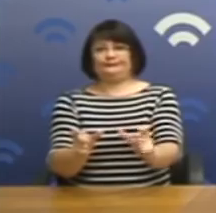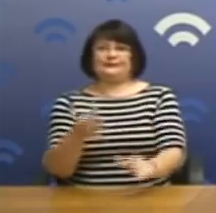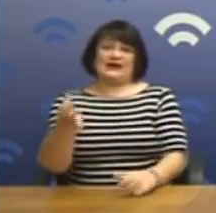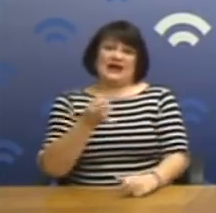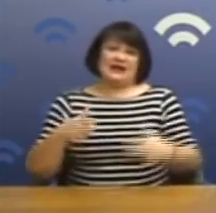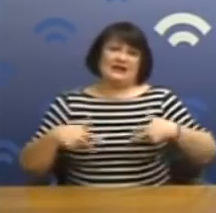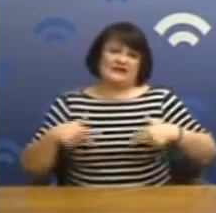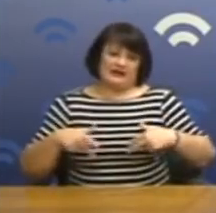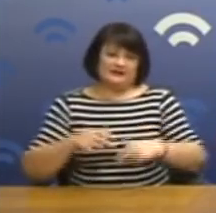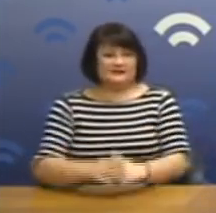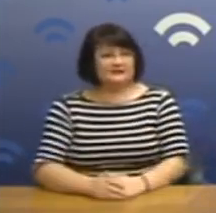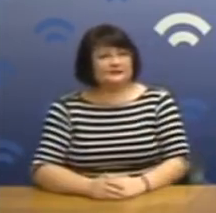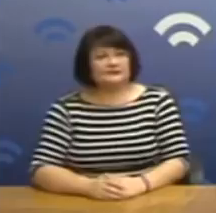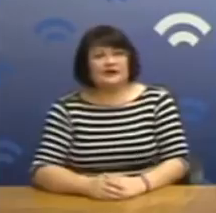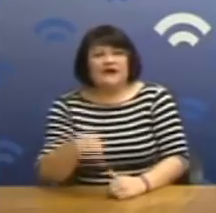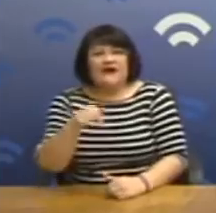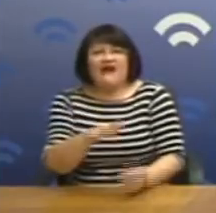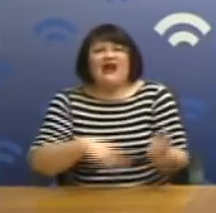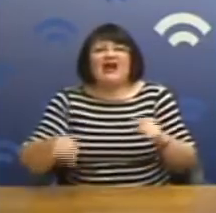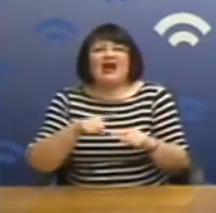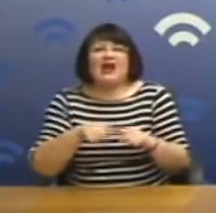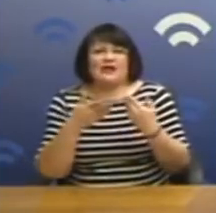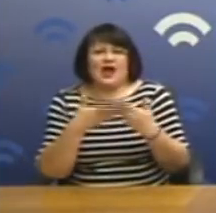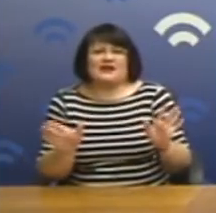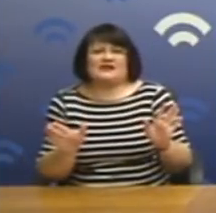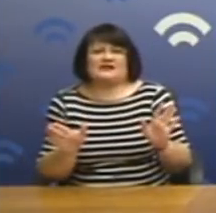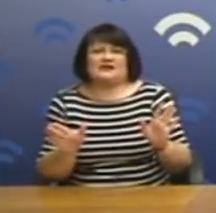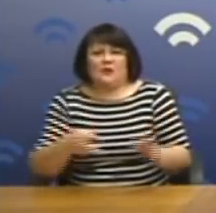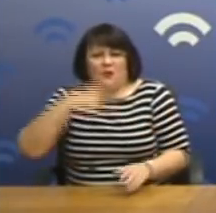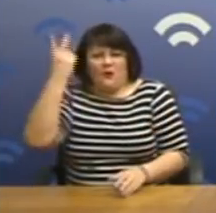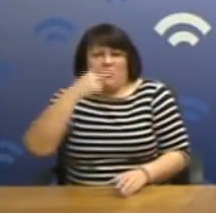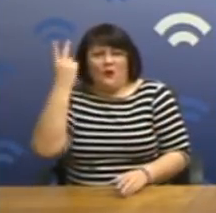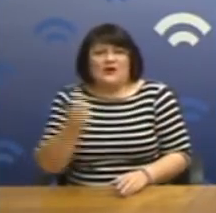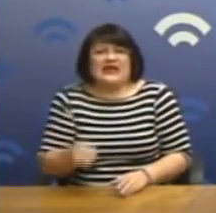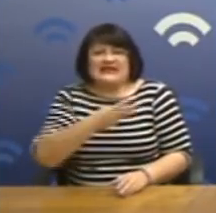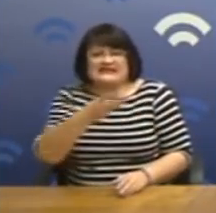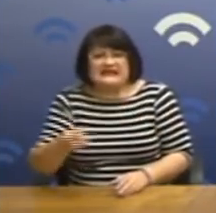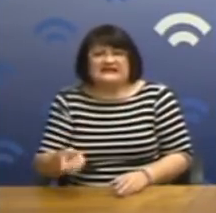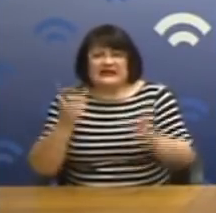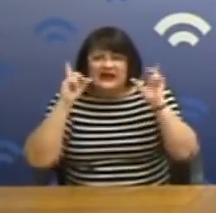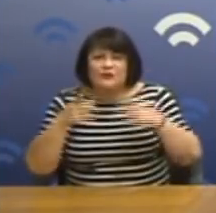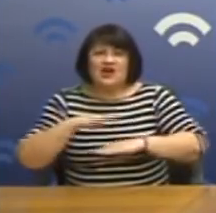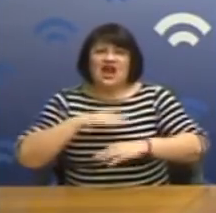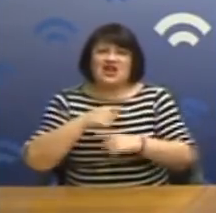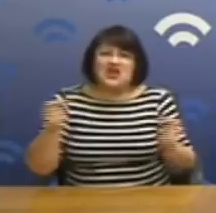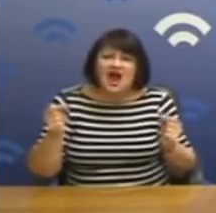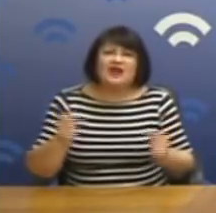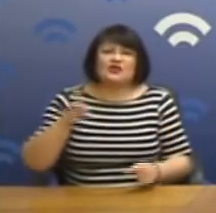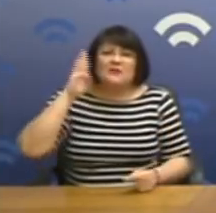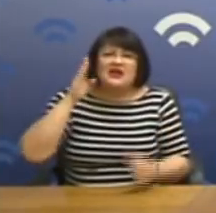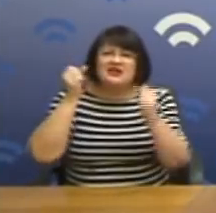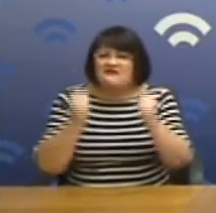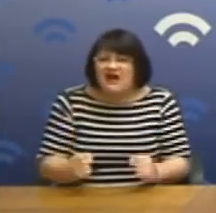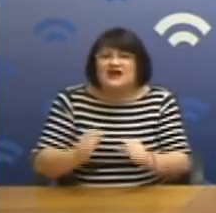χαρά ξέφραγο αμπέλι όμως την έχετε κάνει. Νέα Δημοκρατία και ΣΥΡΙΖΑ και για τον ΝΑΤΟ και για τη ΣΥΠΑ και τις βάσεις